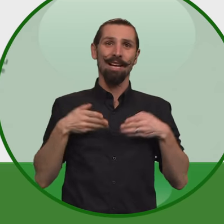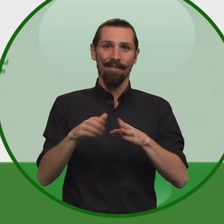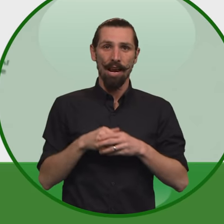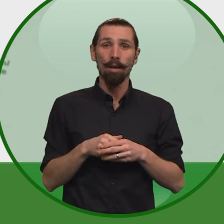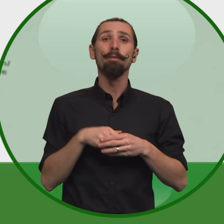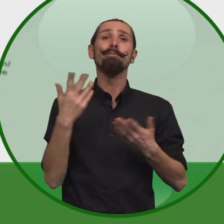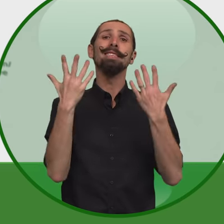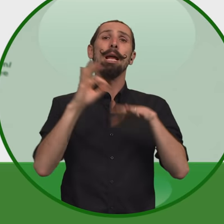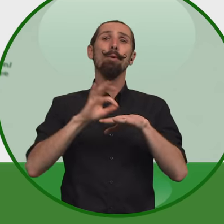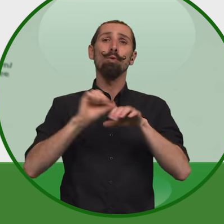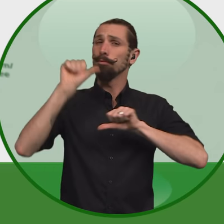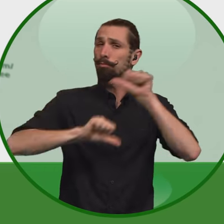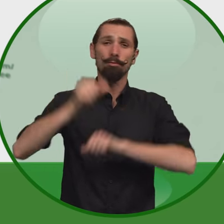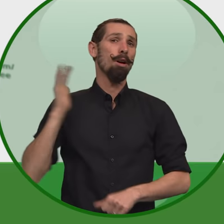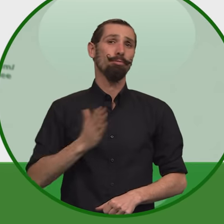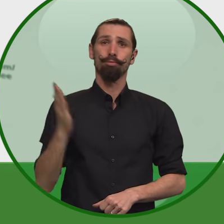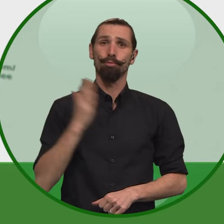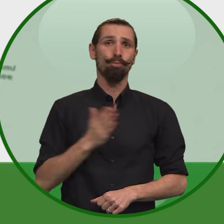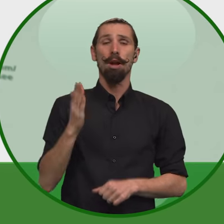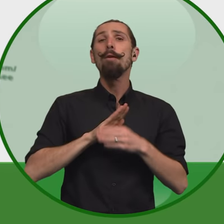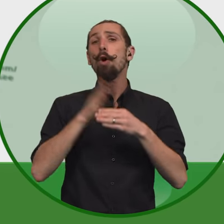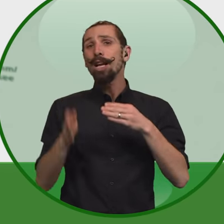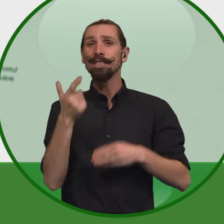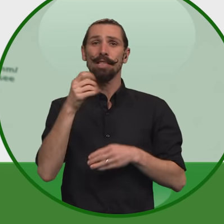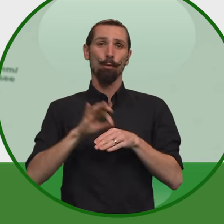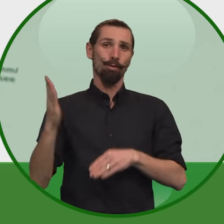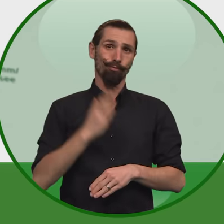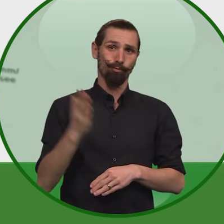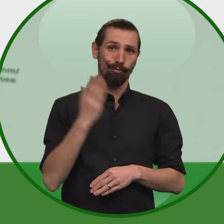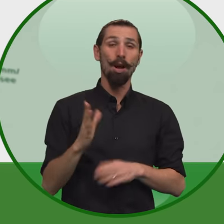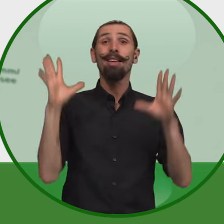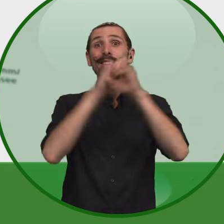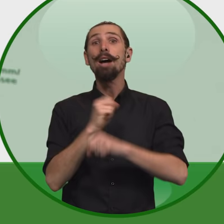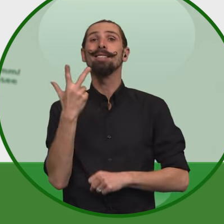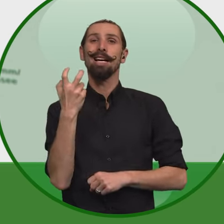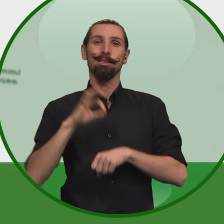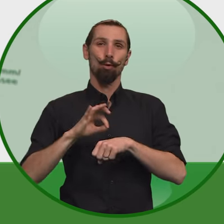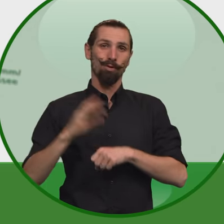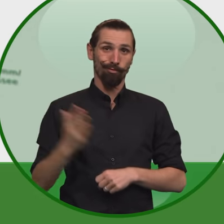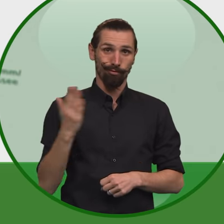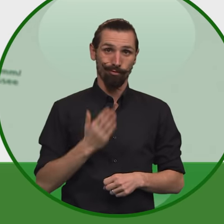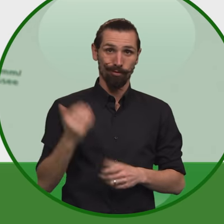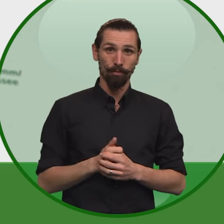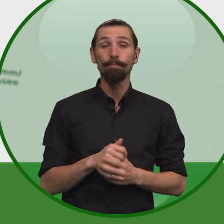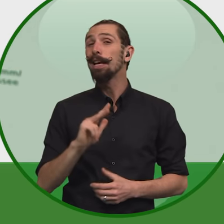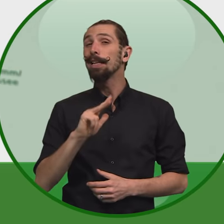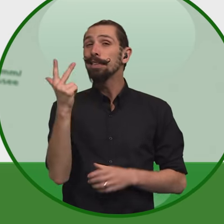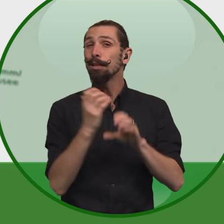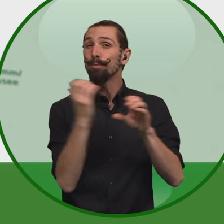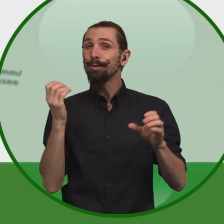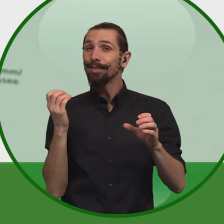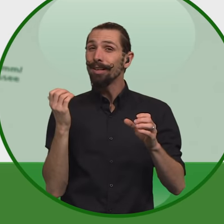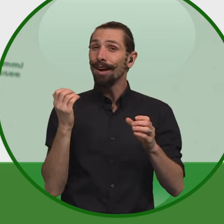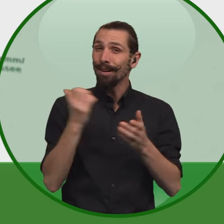S2A fährt tagsüber überwiegend alle 10 Minuten, in Randzeiten alle 20 und nachts durchgehend alle 30 Minuten. Die